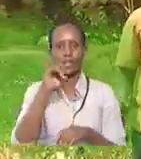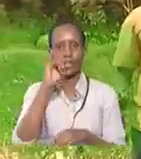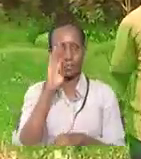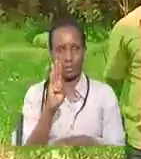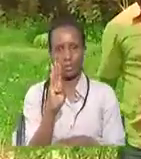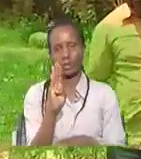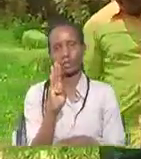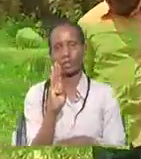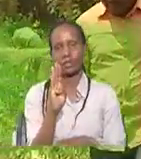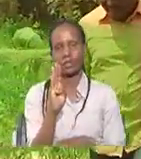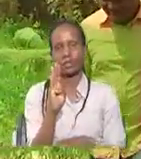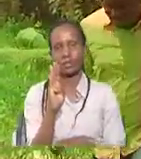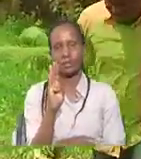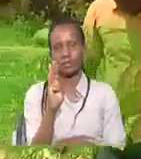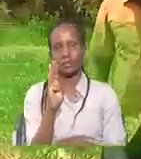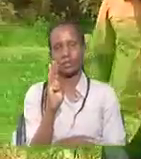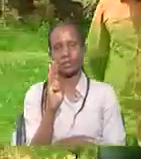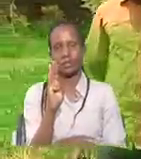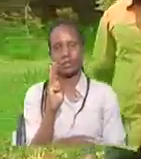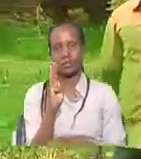National Irrigation Board